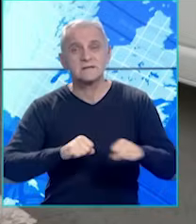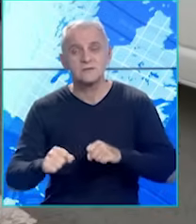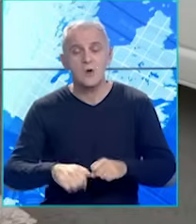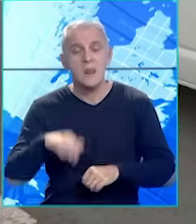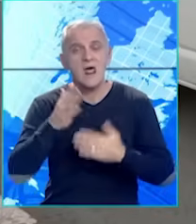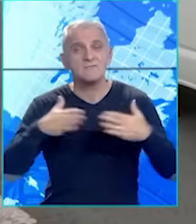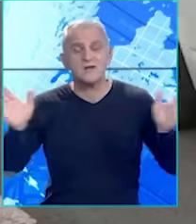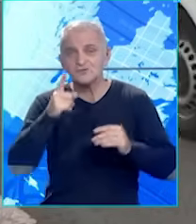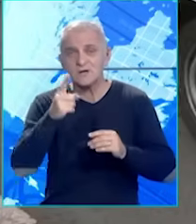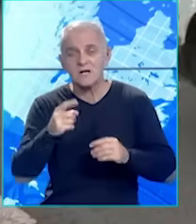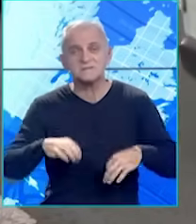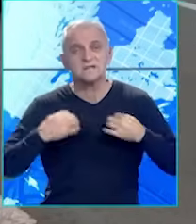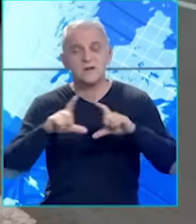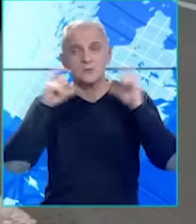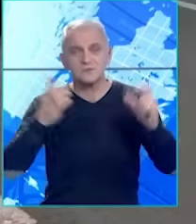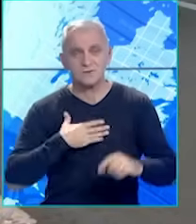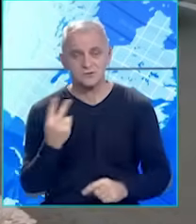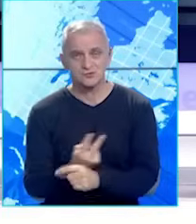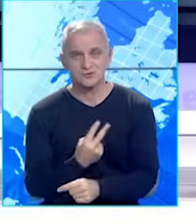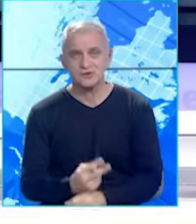najveće zdravstvene ustanove u našoj državi.